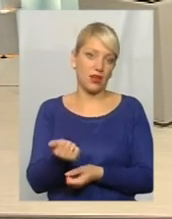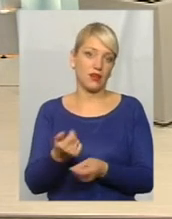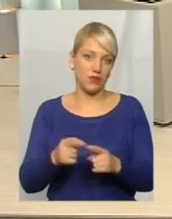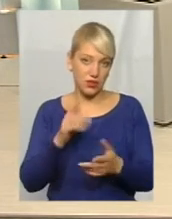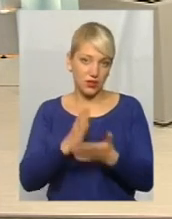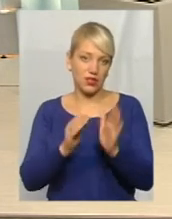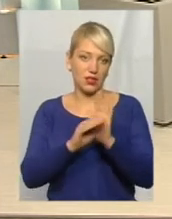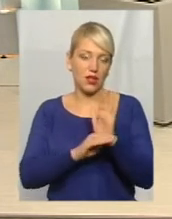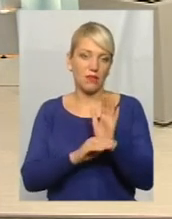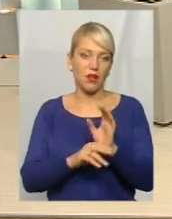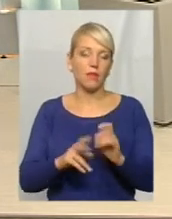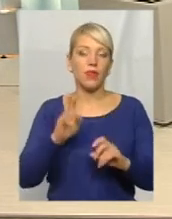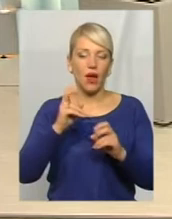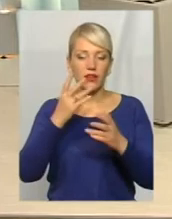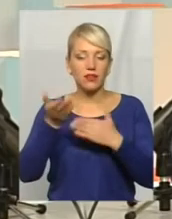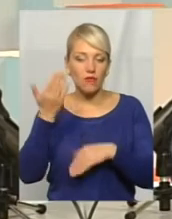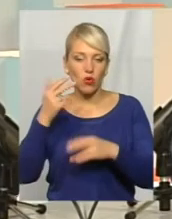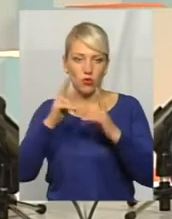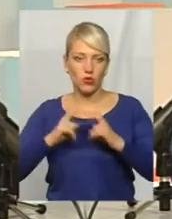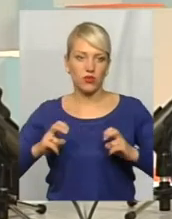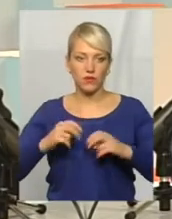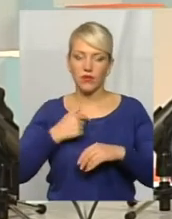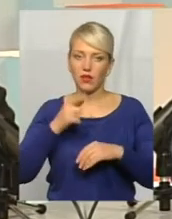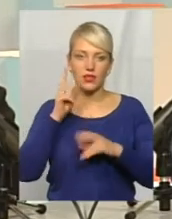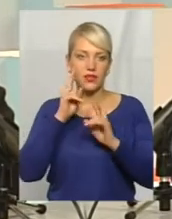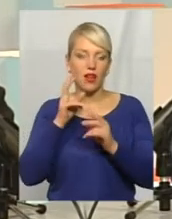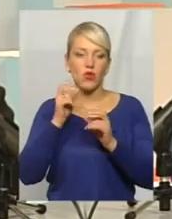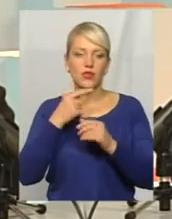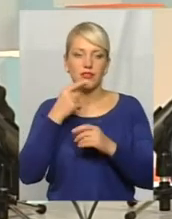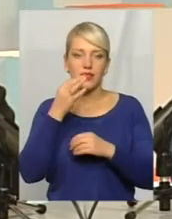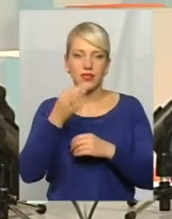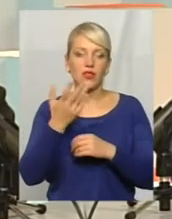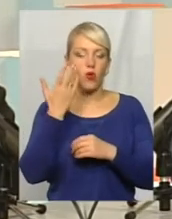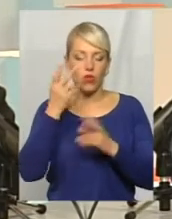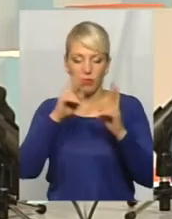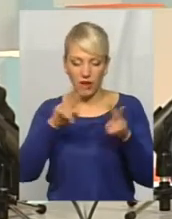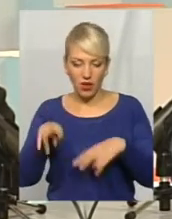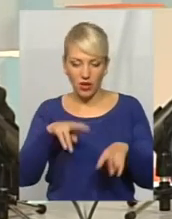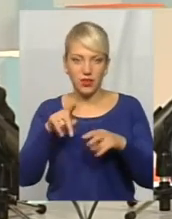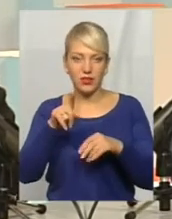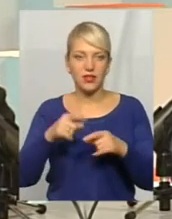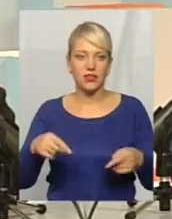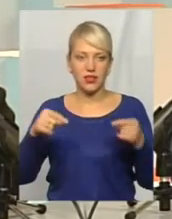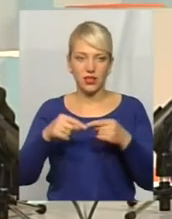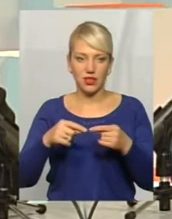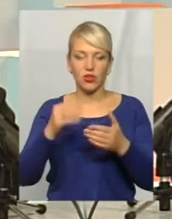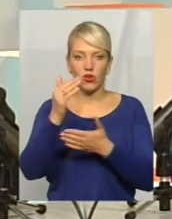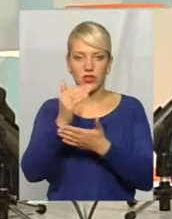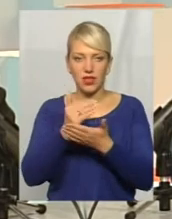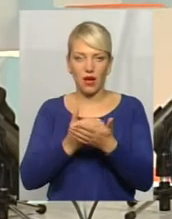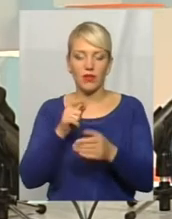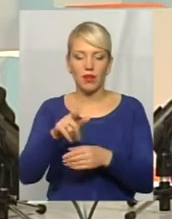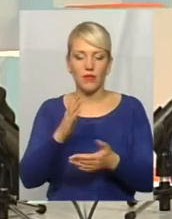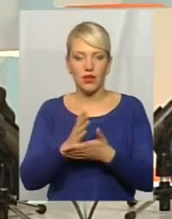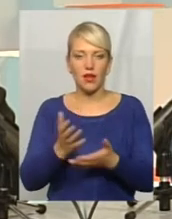її переглядали? Не готовий вам сказати, коли її переглядали, але згідно схеми, там їздить підборочна машина і підбирає.